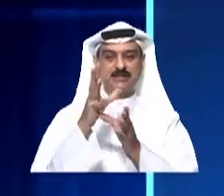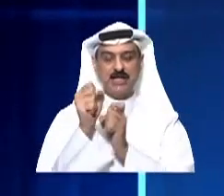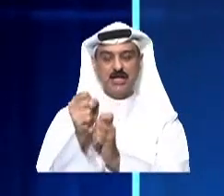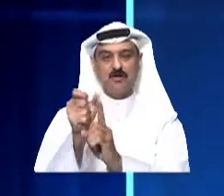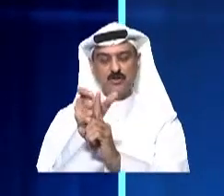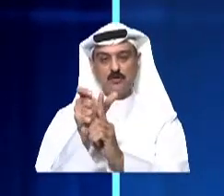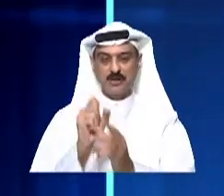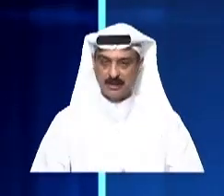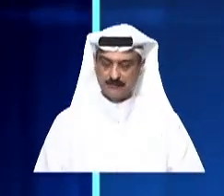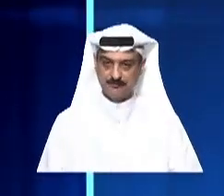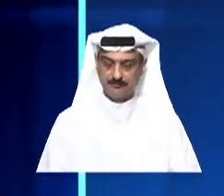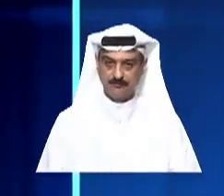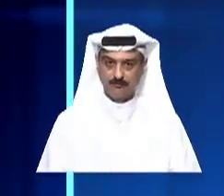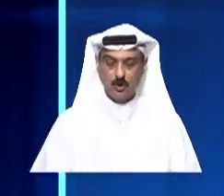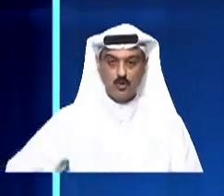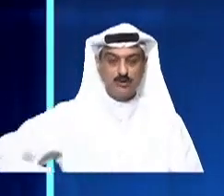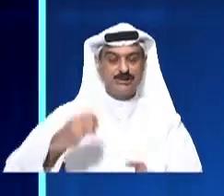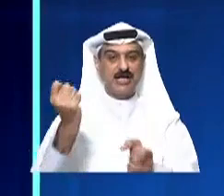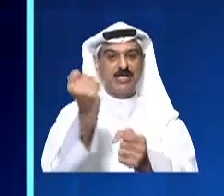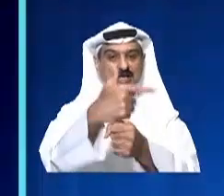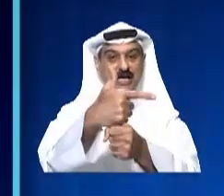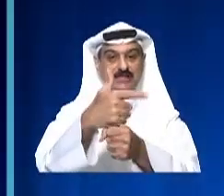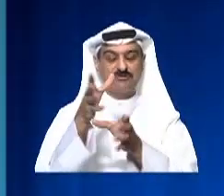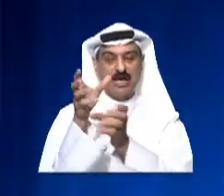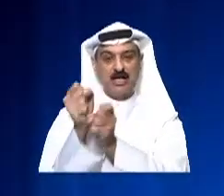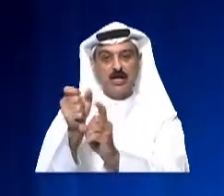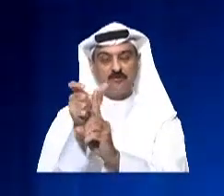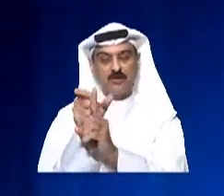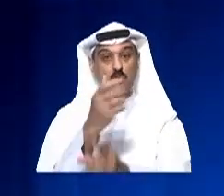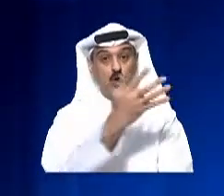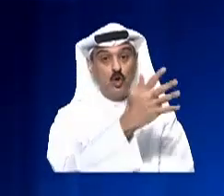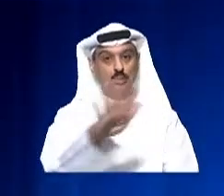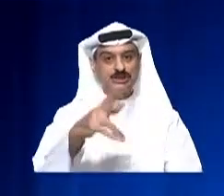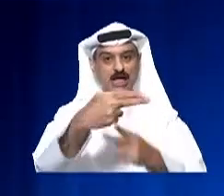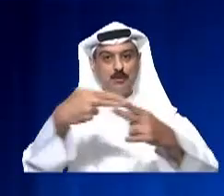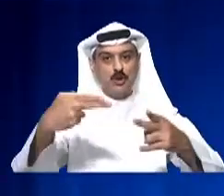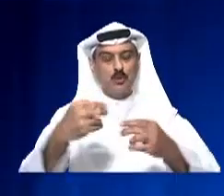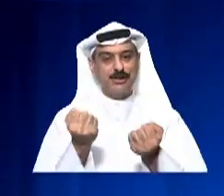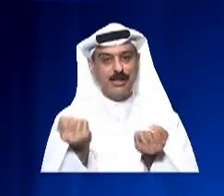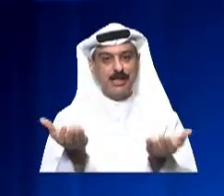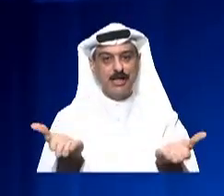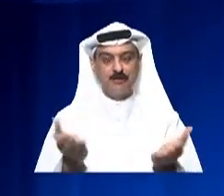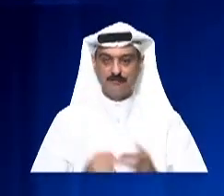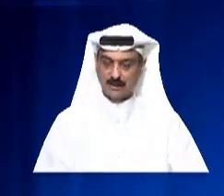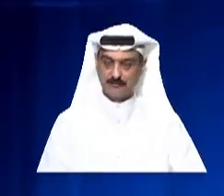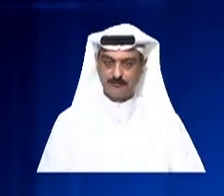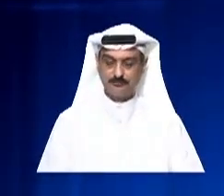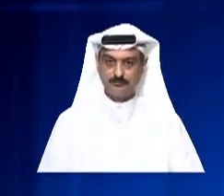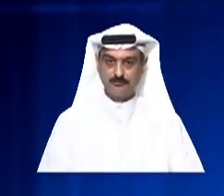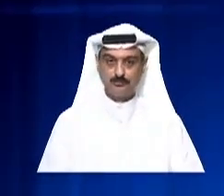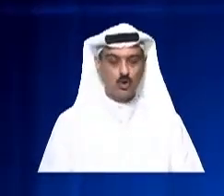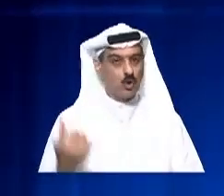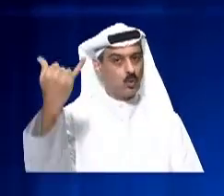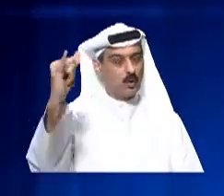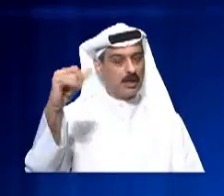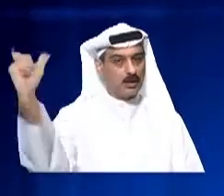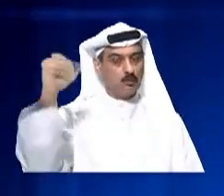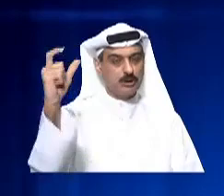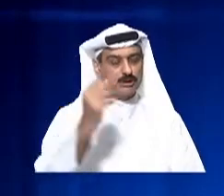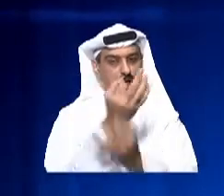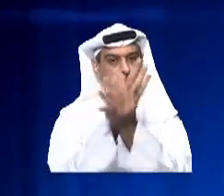وسمو ولي العهد حفظهم الله ورعاهما والشعب الكويتي الكريم والأمة العربية